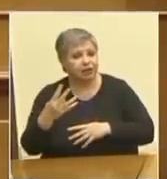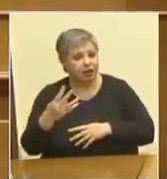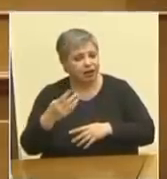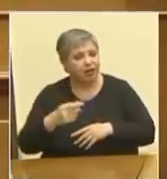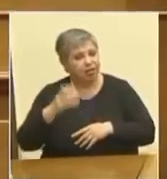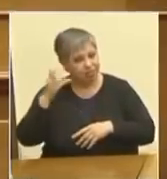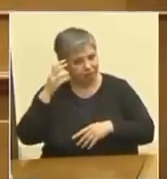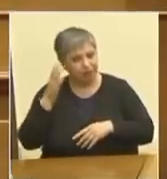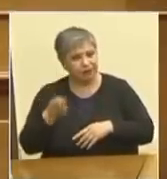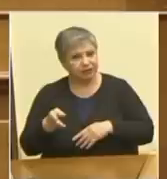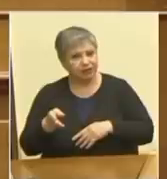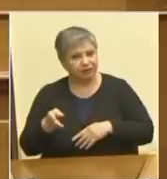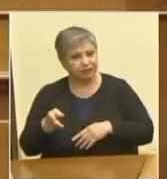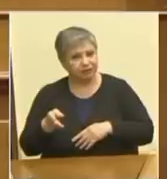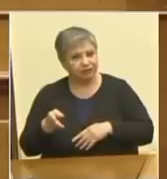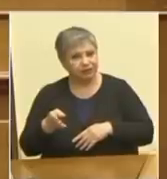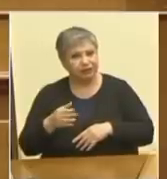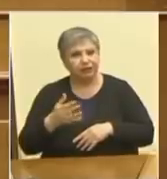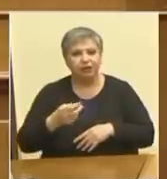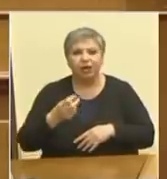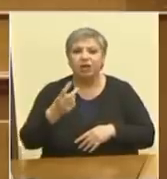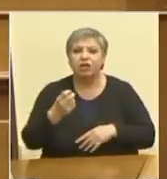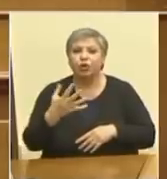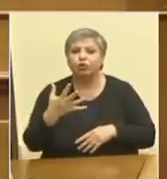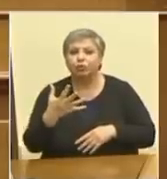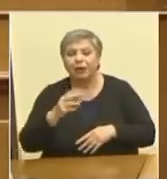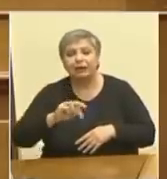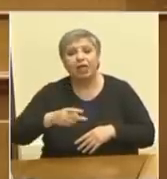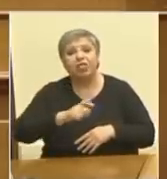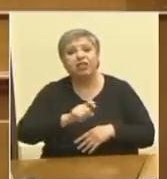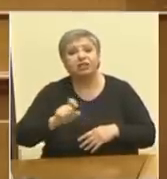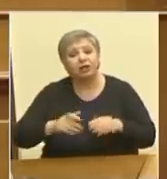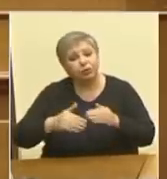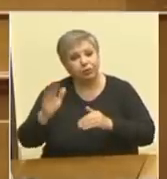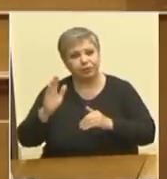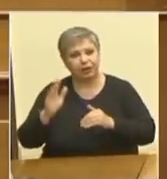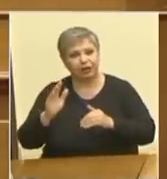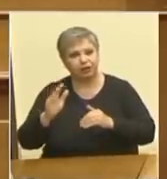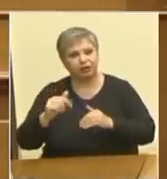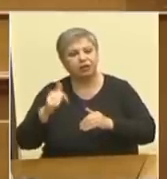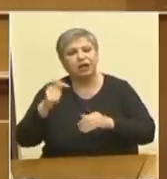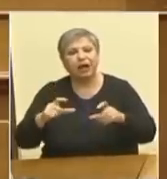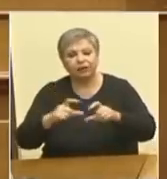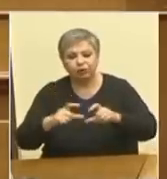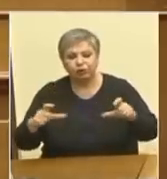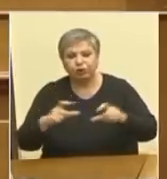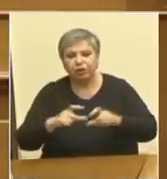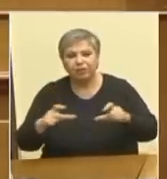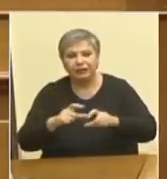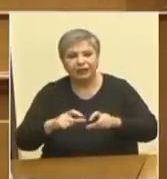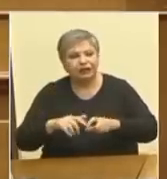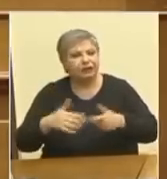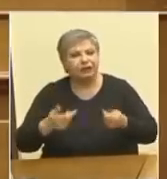θυμάστε? Παραπάνω από 25 δισεκατομμύρια ευρώ. Τι έγιναν αυτές οι μετοχές μετά την τρίτη